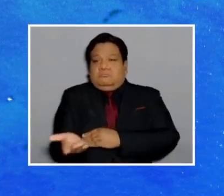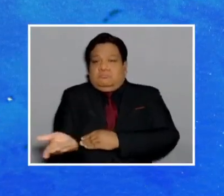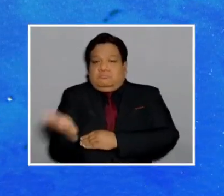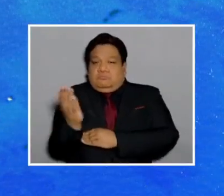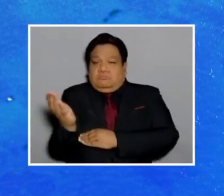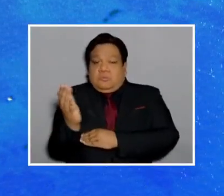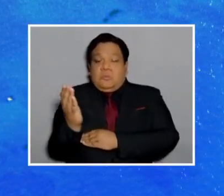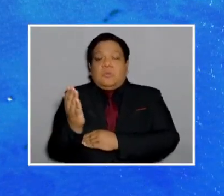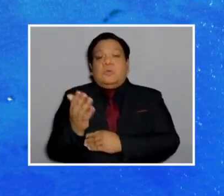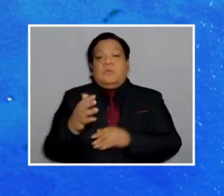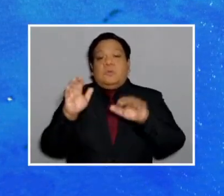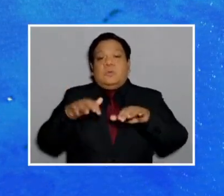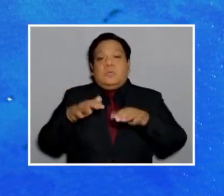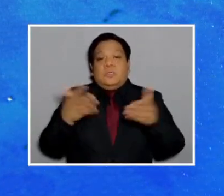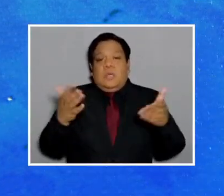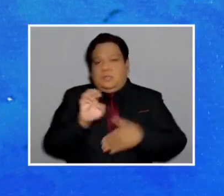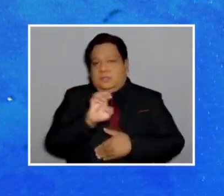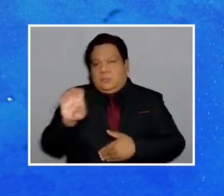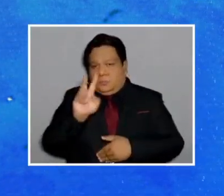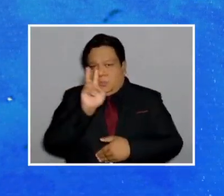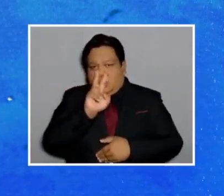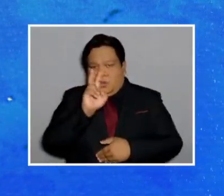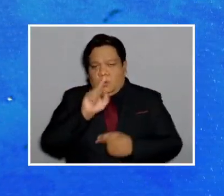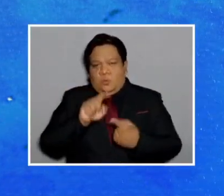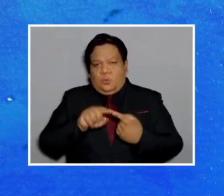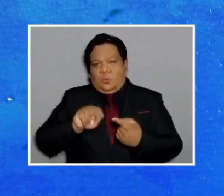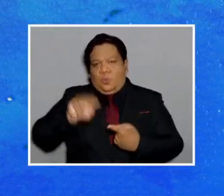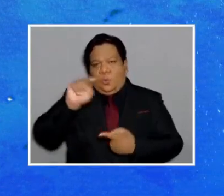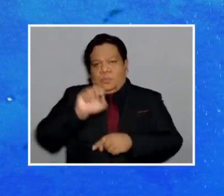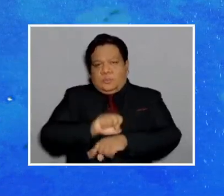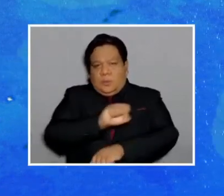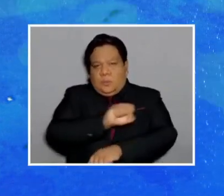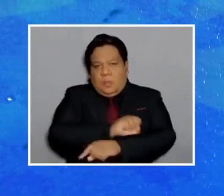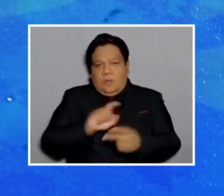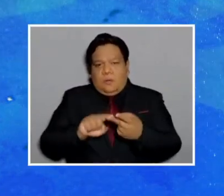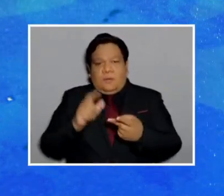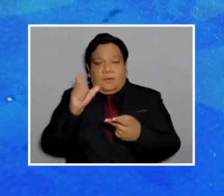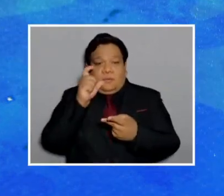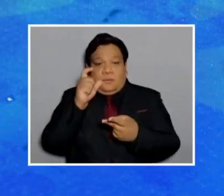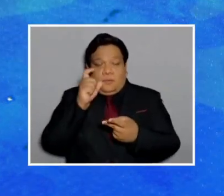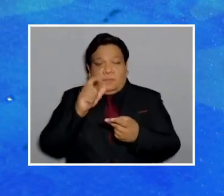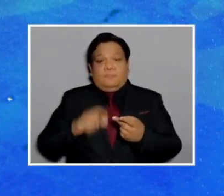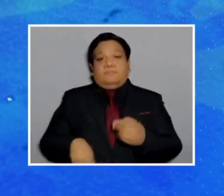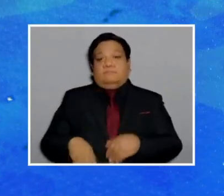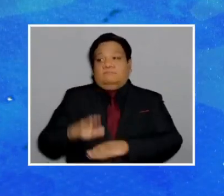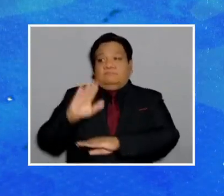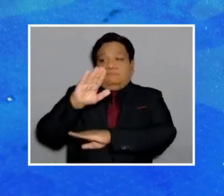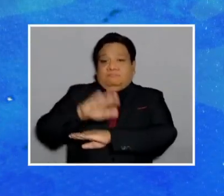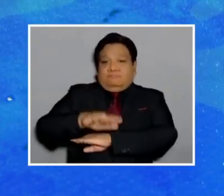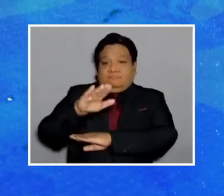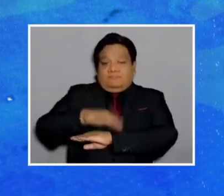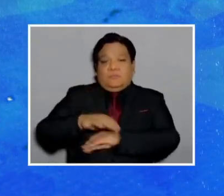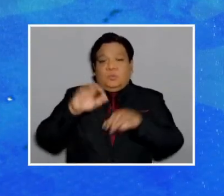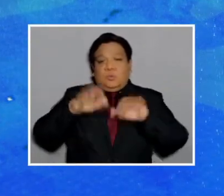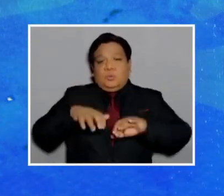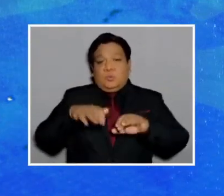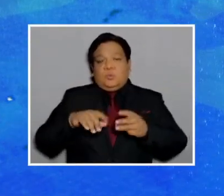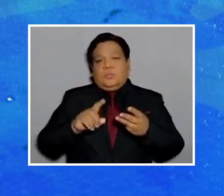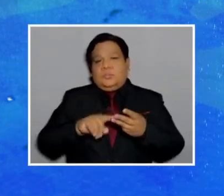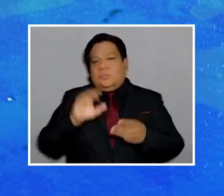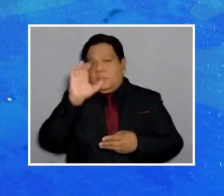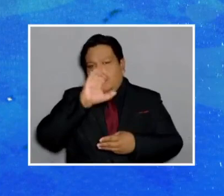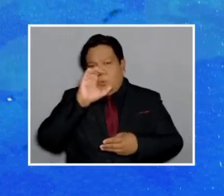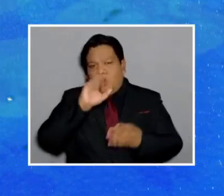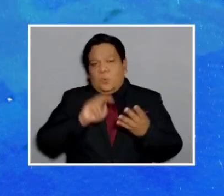Eastern Visayas, lalo na sa Northern Samar at sa Leyte. Hanggang hapon naman may ulan sa hilagang bahagi ng Cebu, Negros at